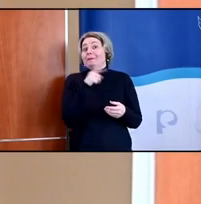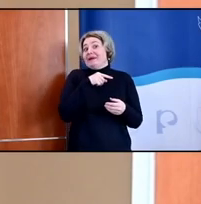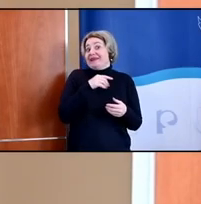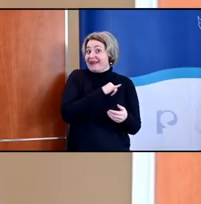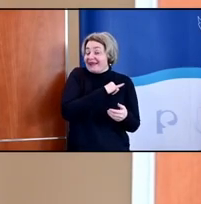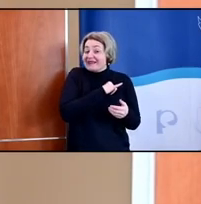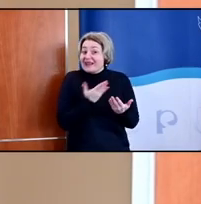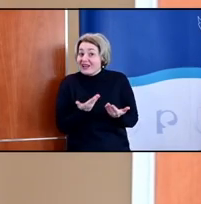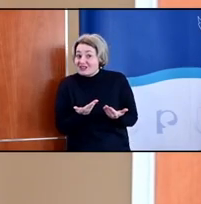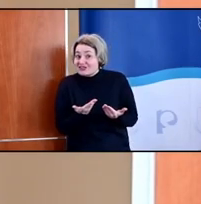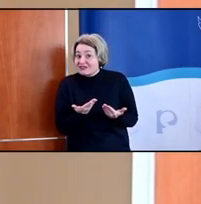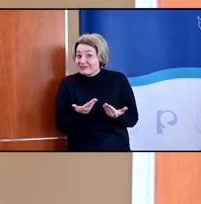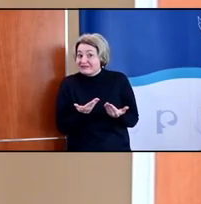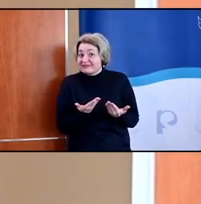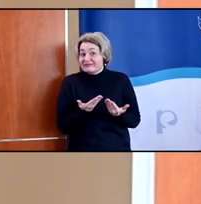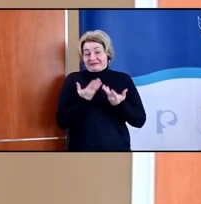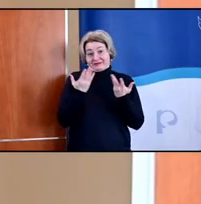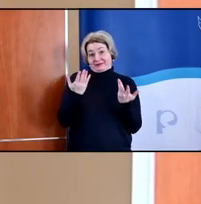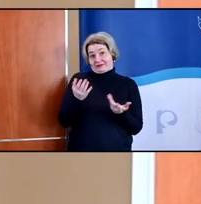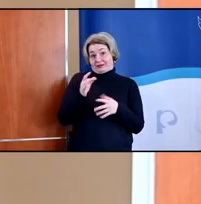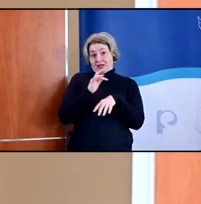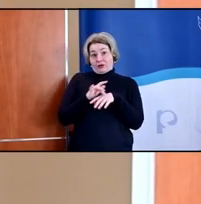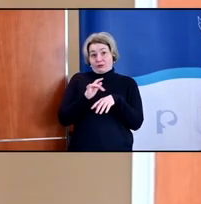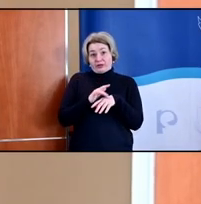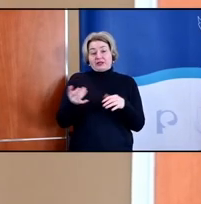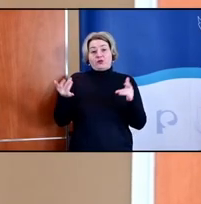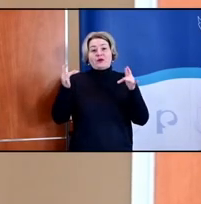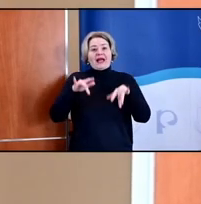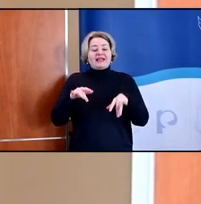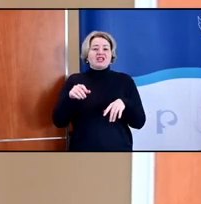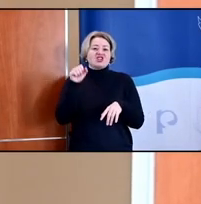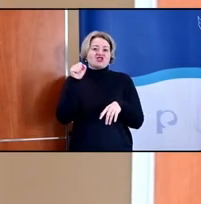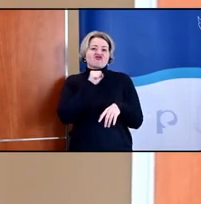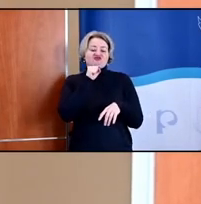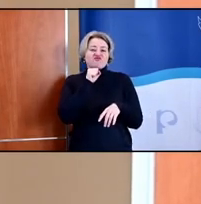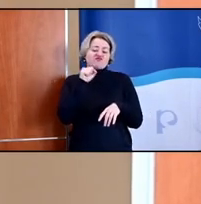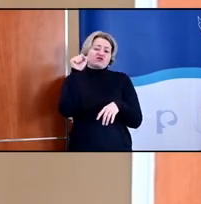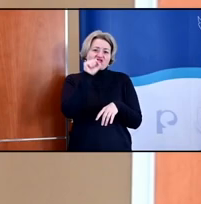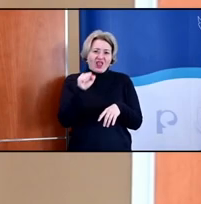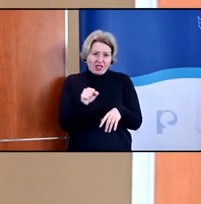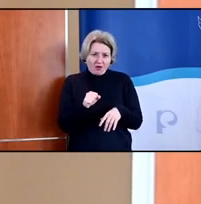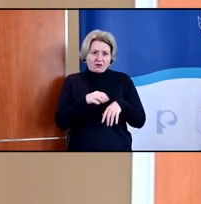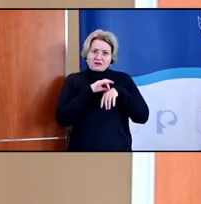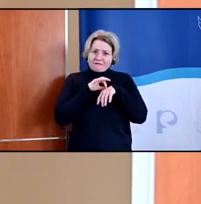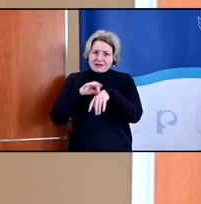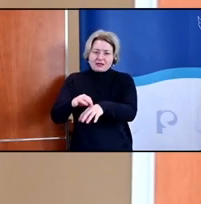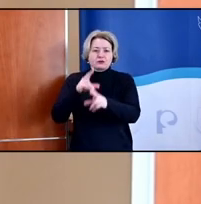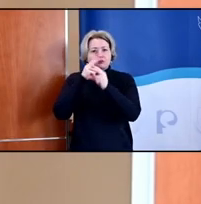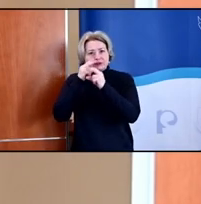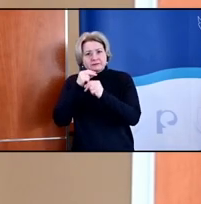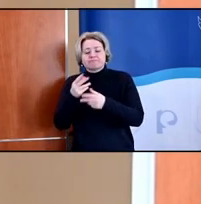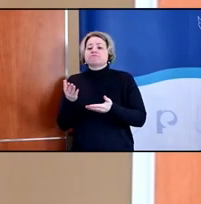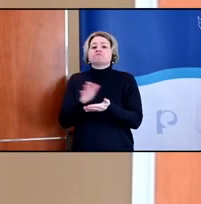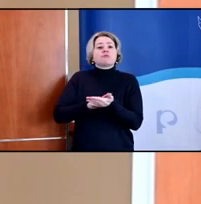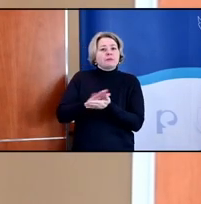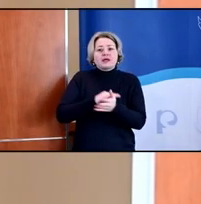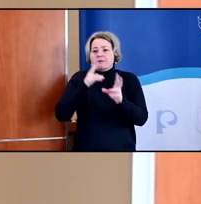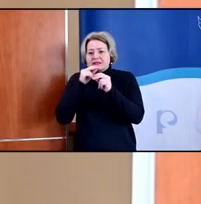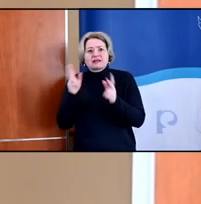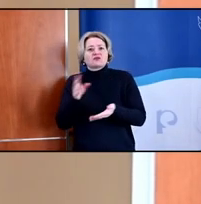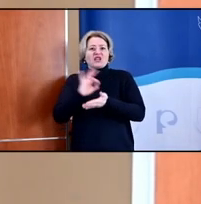mert amikor például a helyi sinos vezetőjével beszéltünk elmondtuk nekik hogy milyen beszélgetések vannak ezen az irodalmi